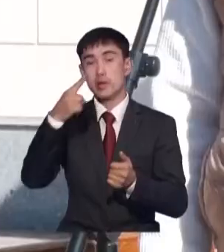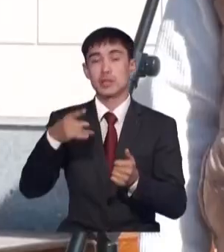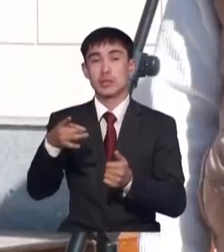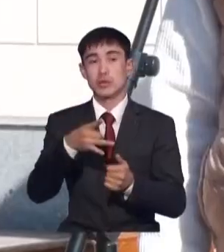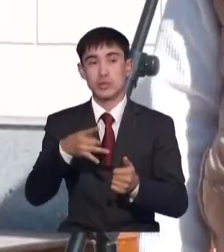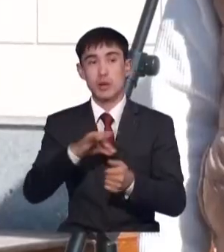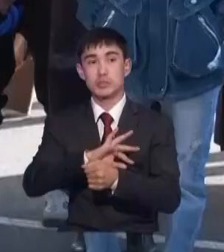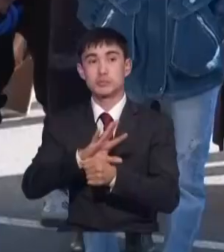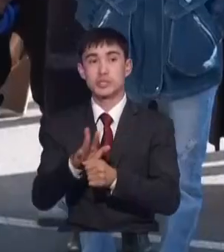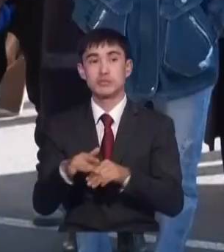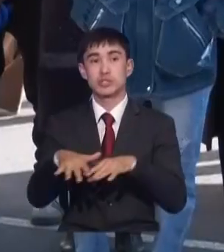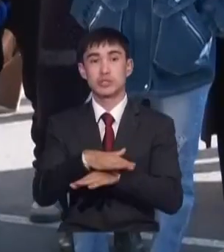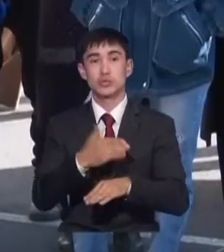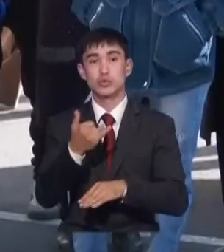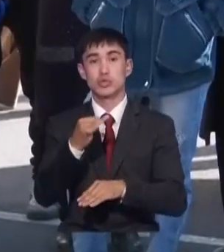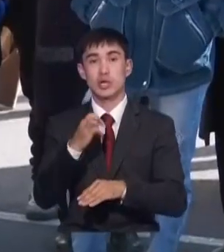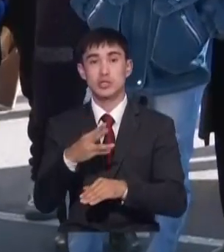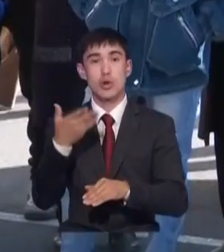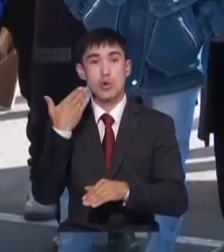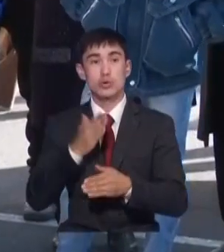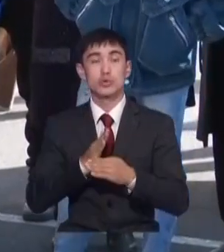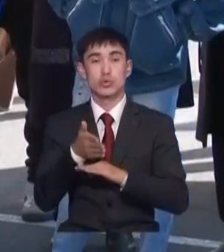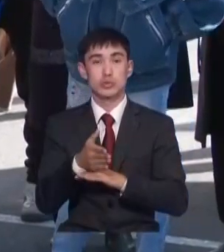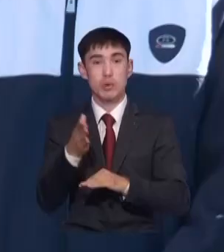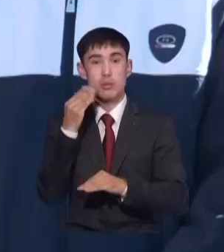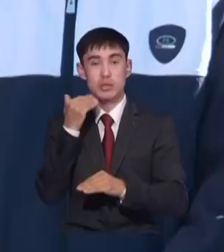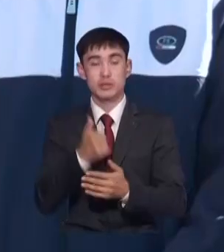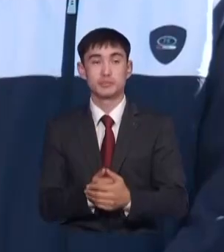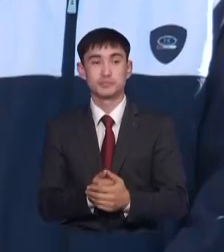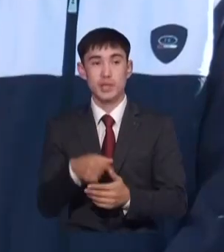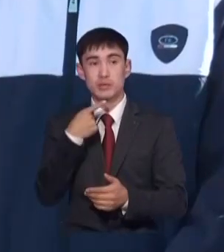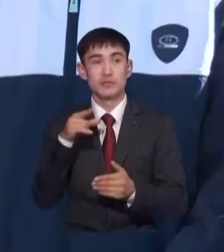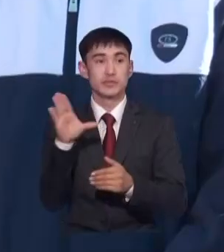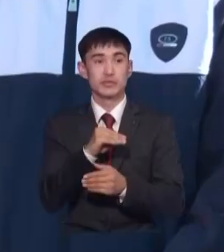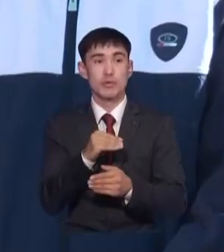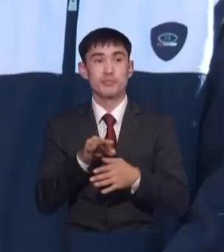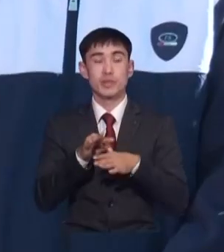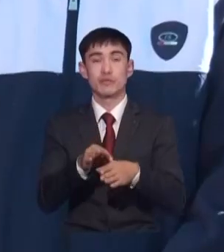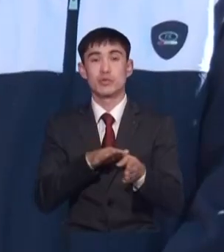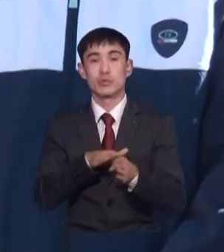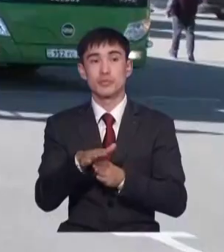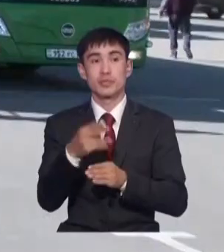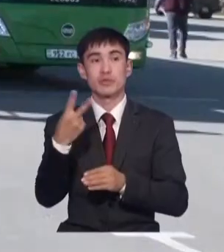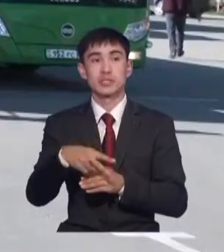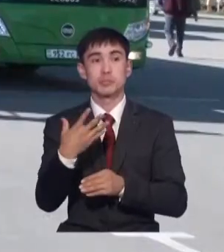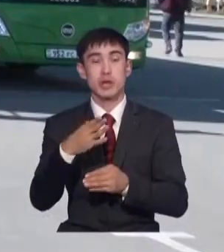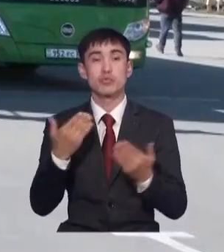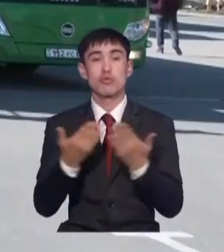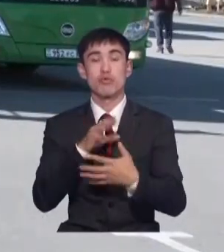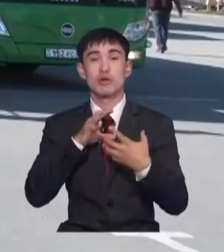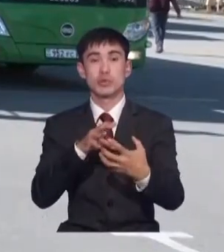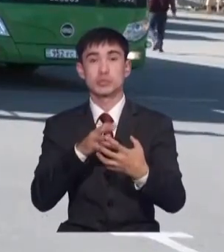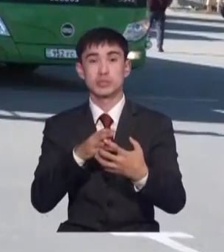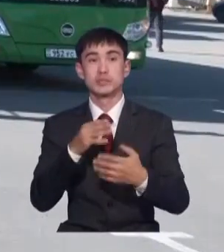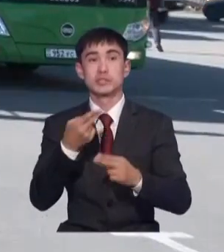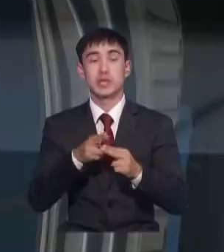районах, обеспечивая жителям Узунагаша легкий доступ к Алматы. Отметим, что всего введено в эксплуатацию 25 новых автобусов,